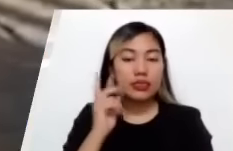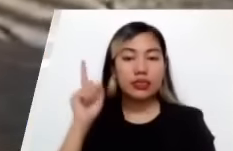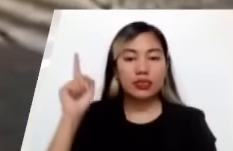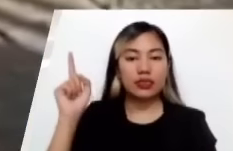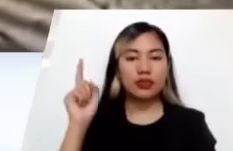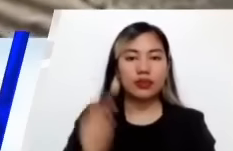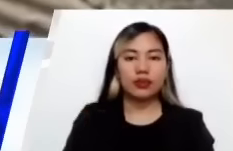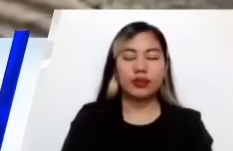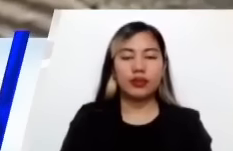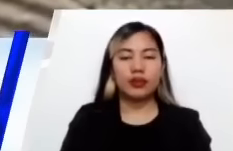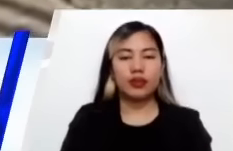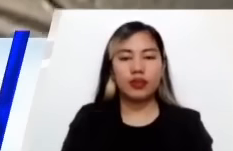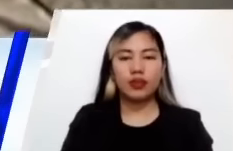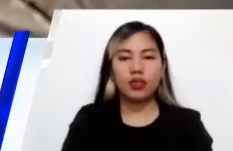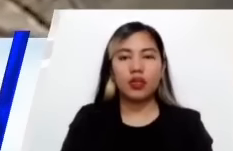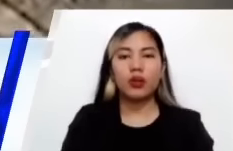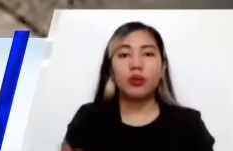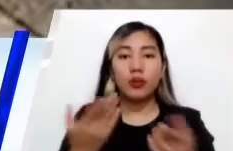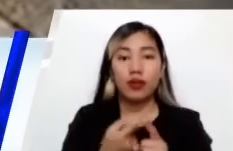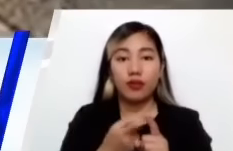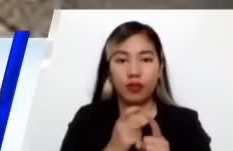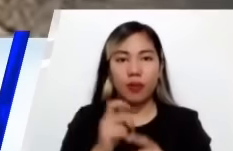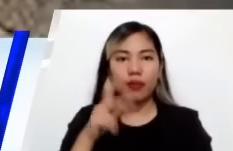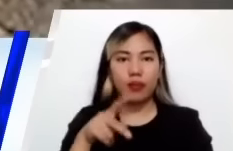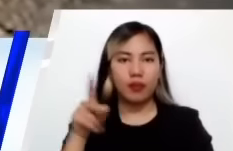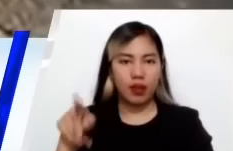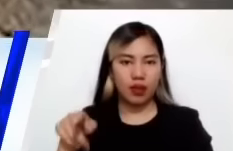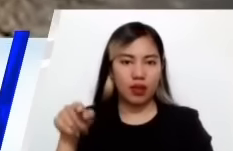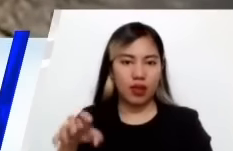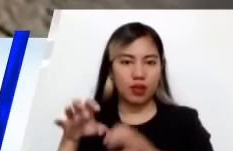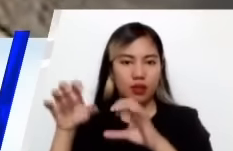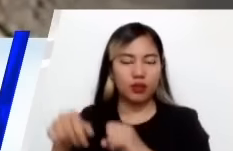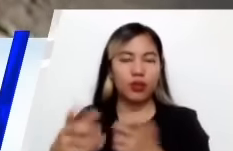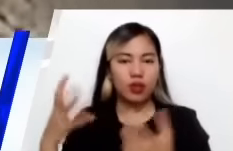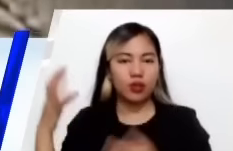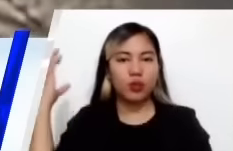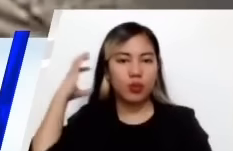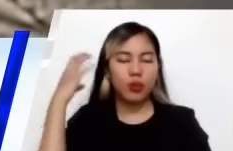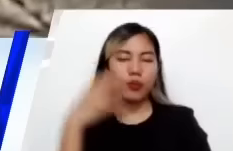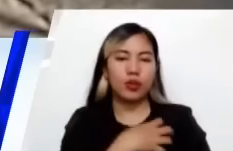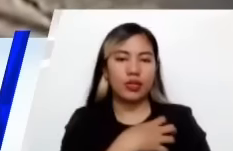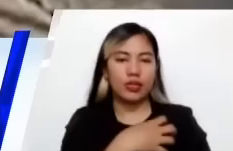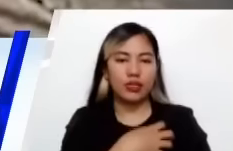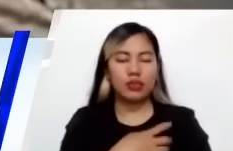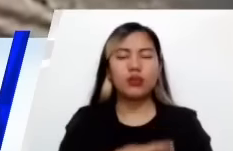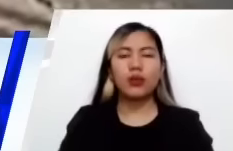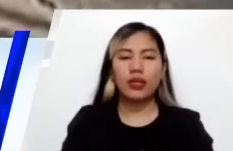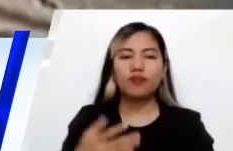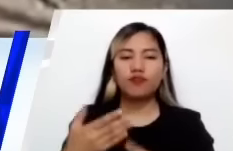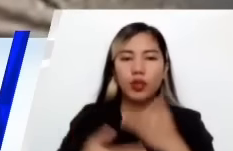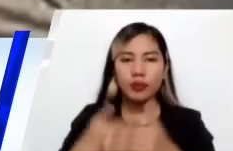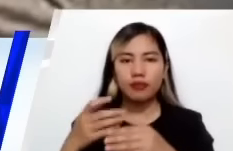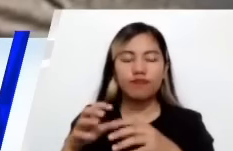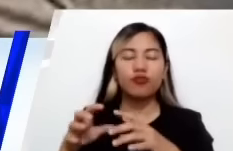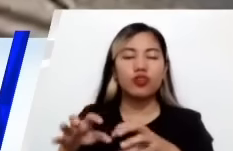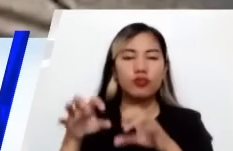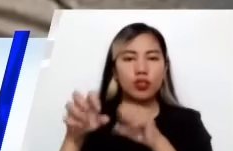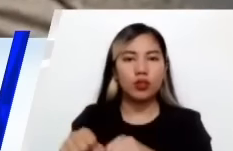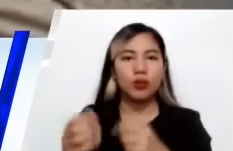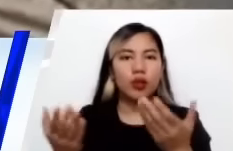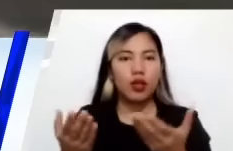Mula pa sa Pampanga, ang dalawang naaresto ng mga operatiba ng Cubao Police Station sa ikinasa nilang drug buyback operation sa Barangay San Martin de Porres, Quezon